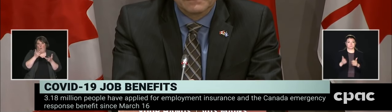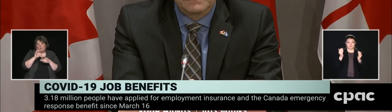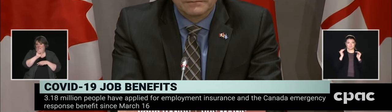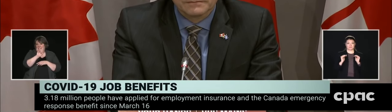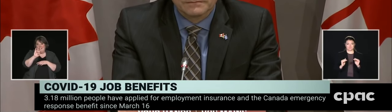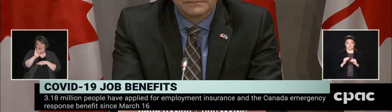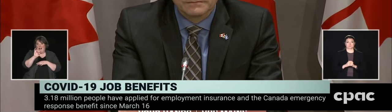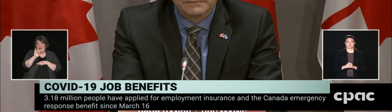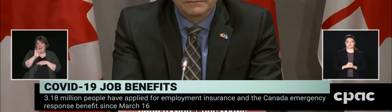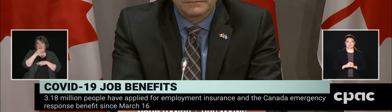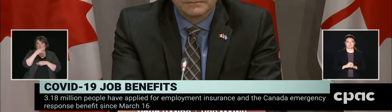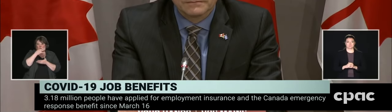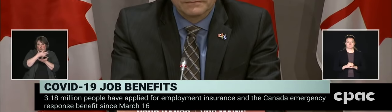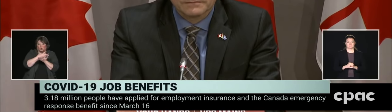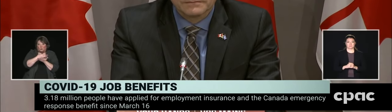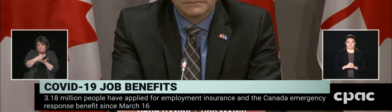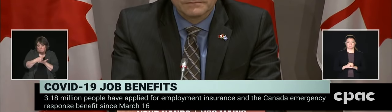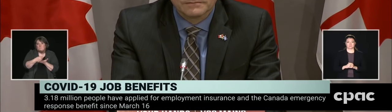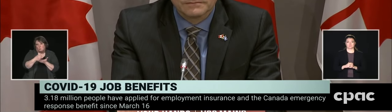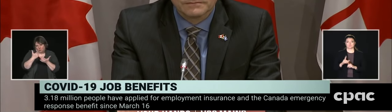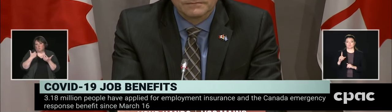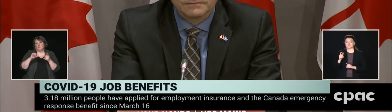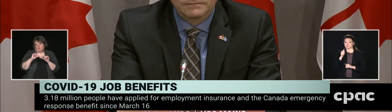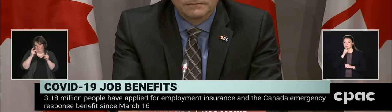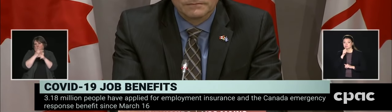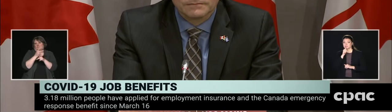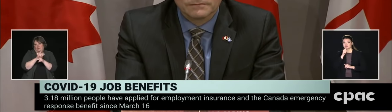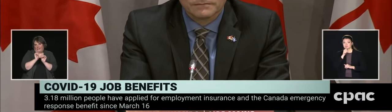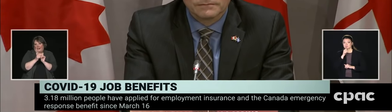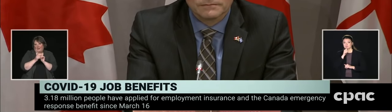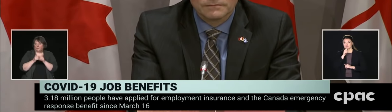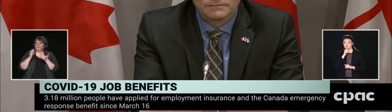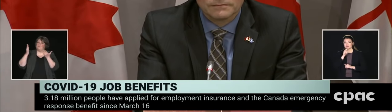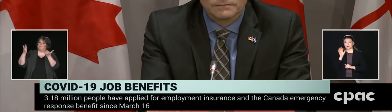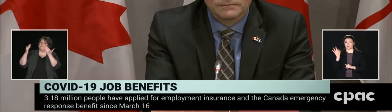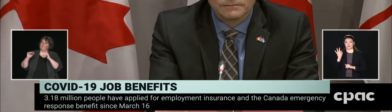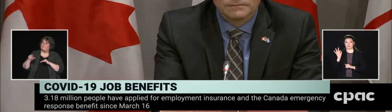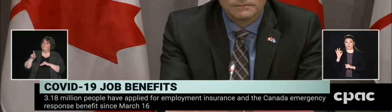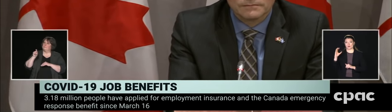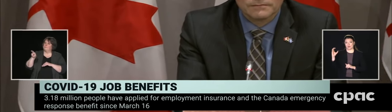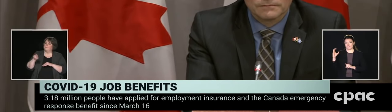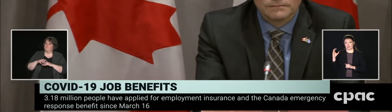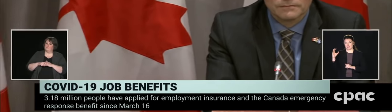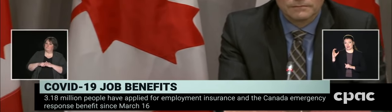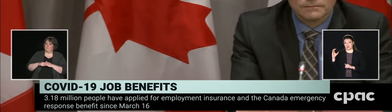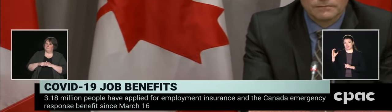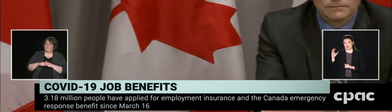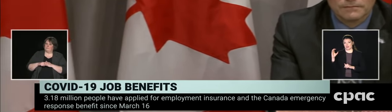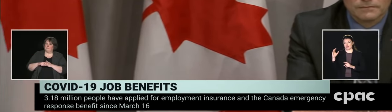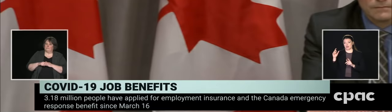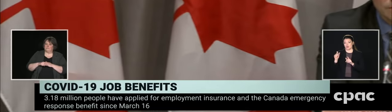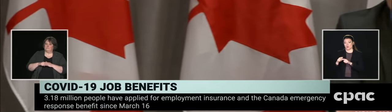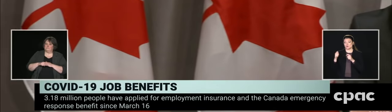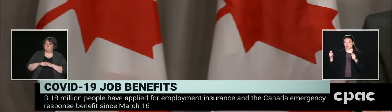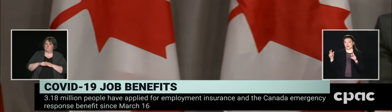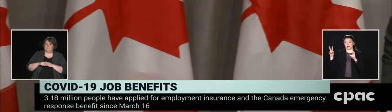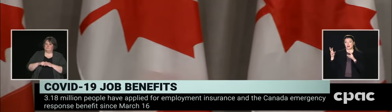Oui, merci. La question suivante est de François Carabin du journal Métro. La parole est à vous.